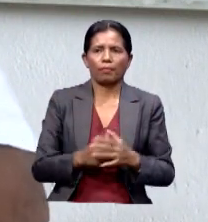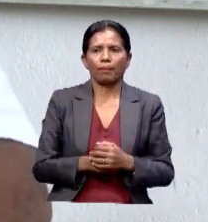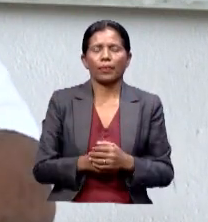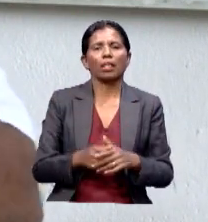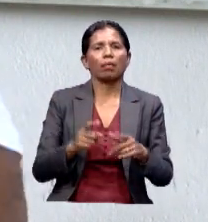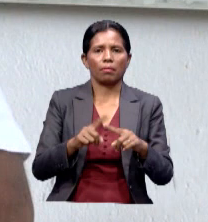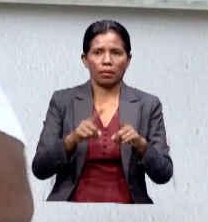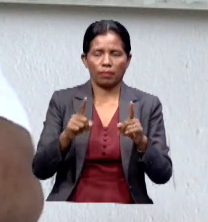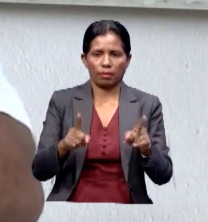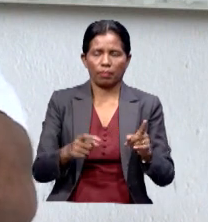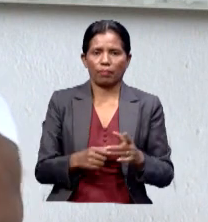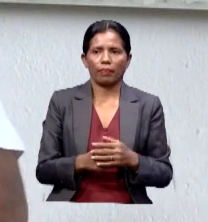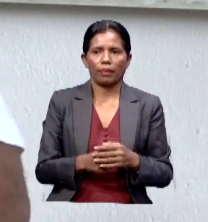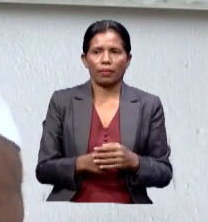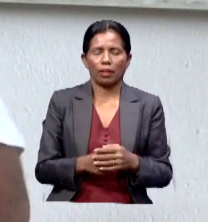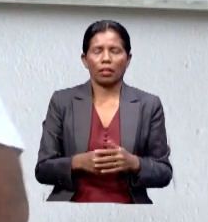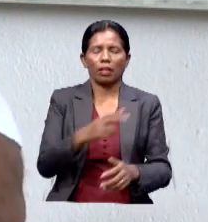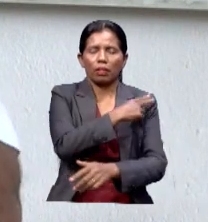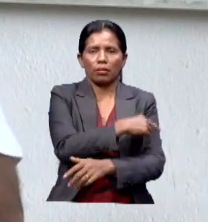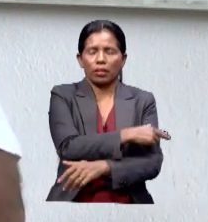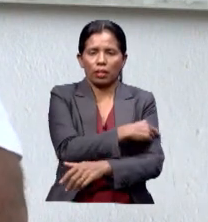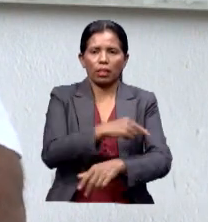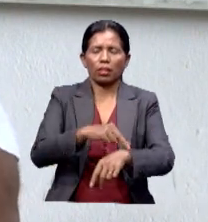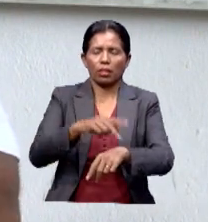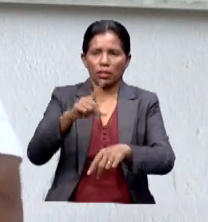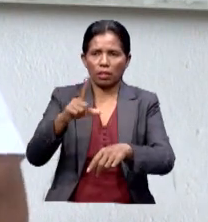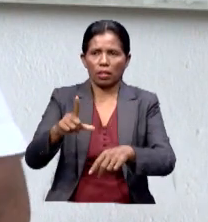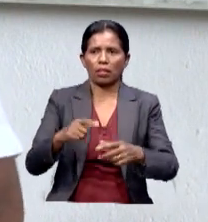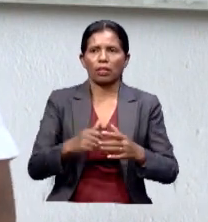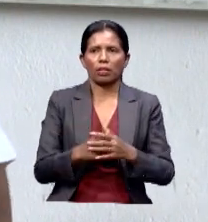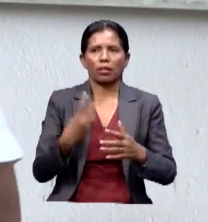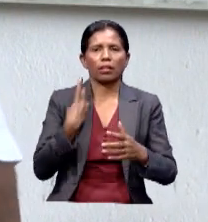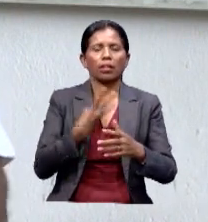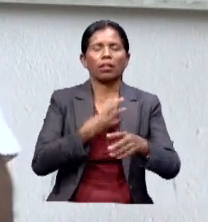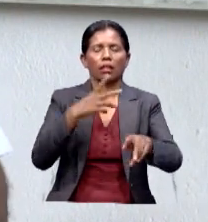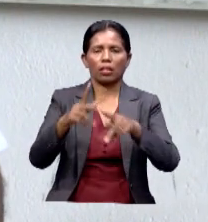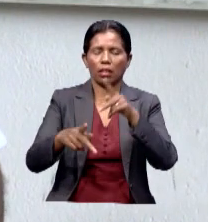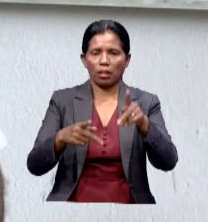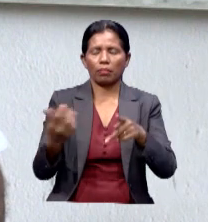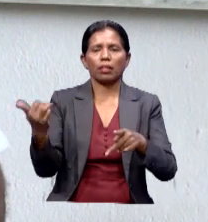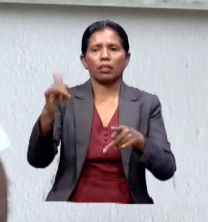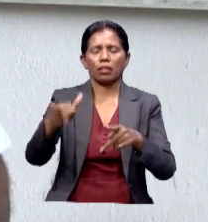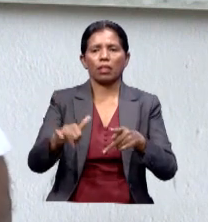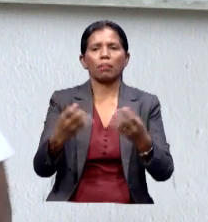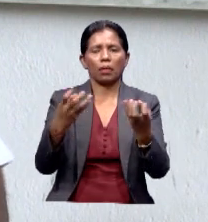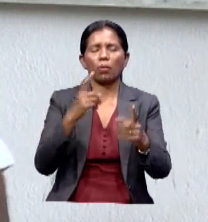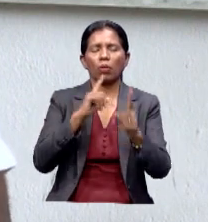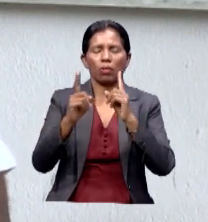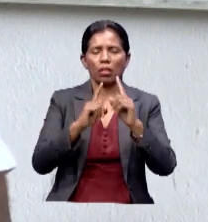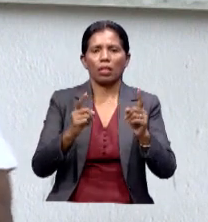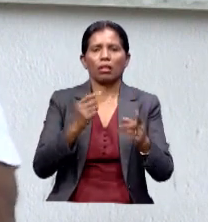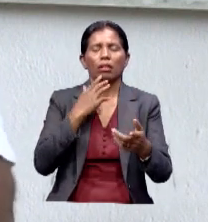be natureza hospital nacional Guido Valadares itane komundare sira barak lamenta tamba